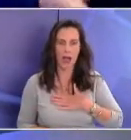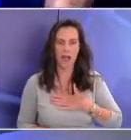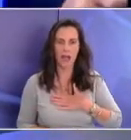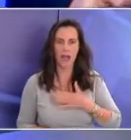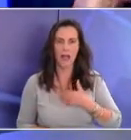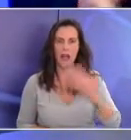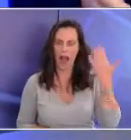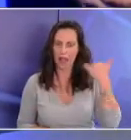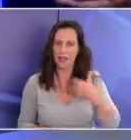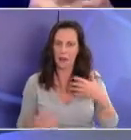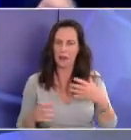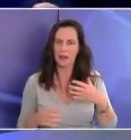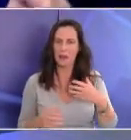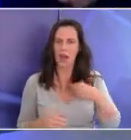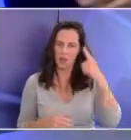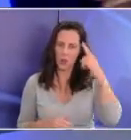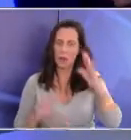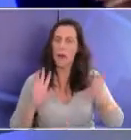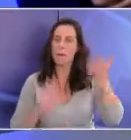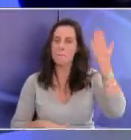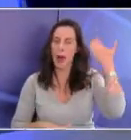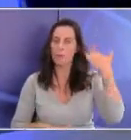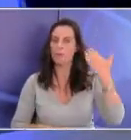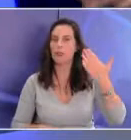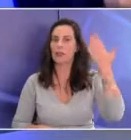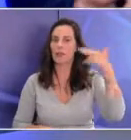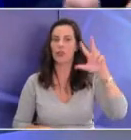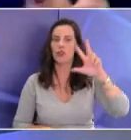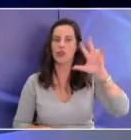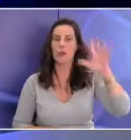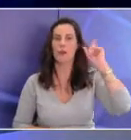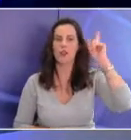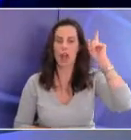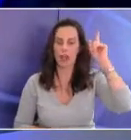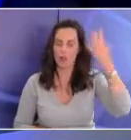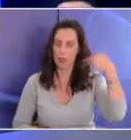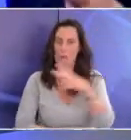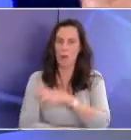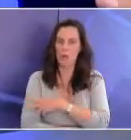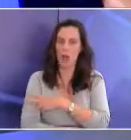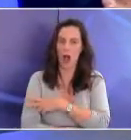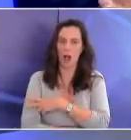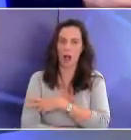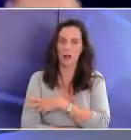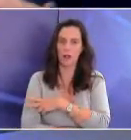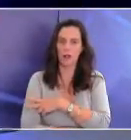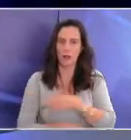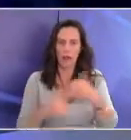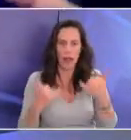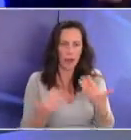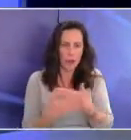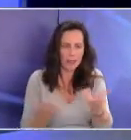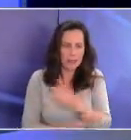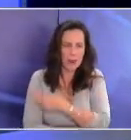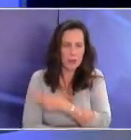מיוחדת בתוך הארגון הזה, יודע מה היה אז, לפני 30-35 שנה שהייתי שם. היום זה לא